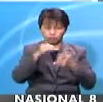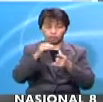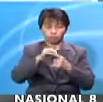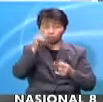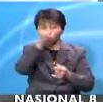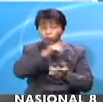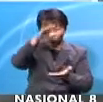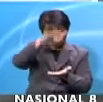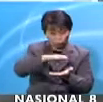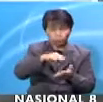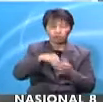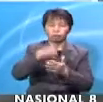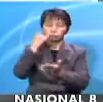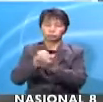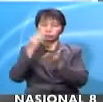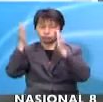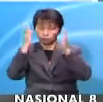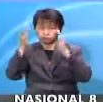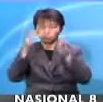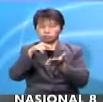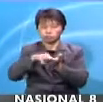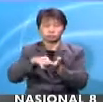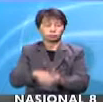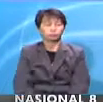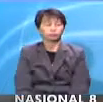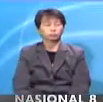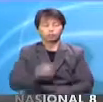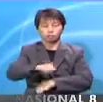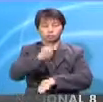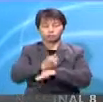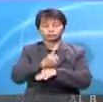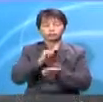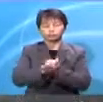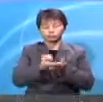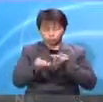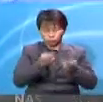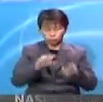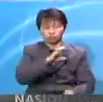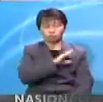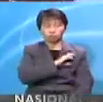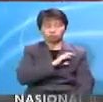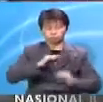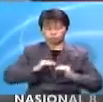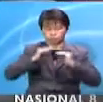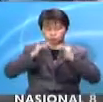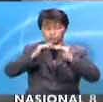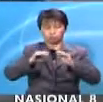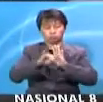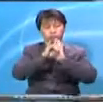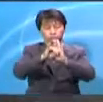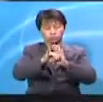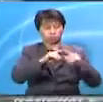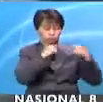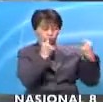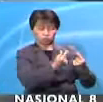drastis dalam soal jenayah negara kita ini penubuhan gips adalah usaha pdrm meningkatkan integrity